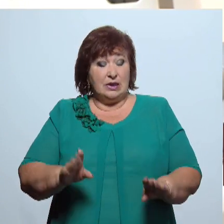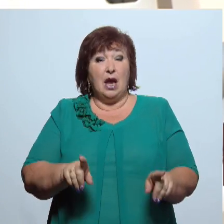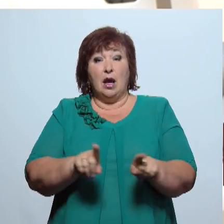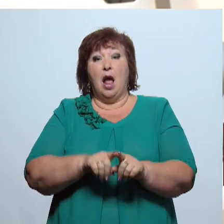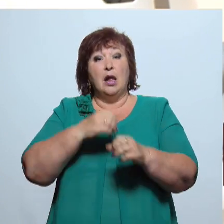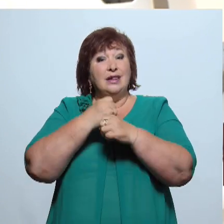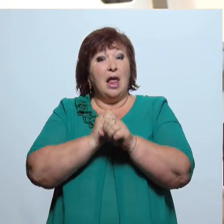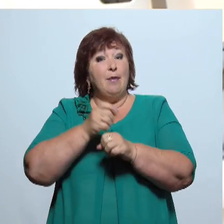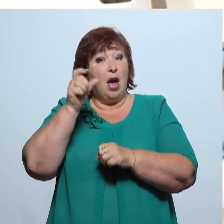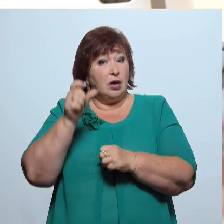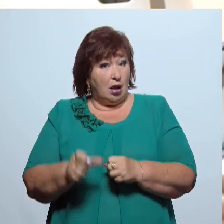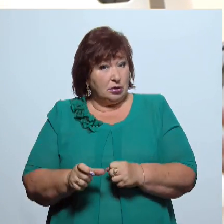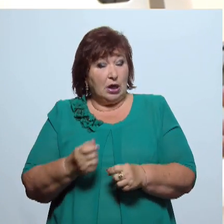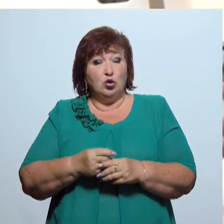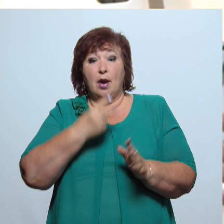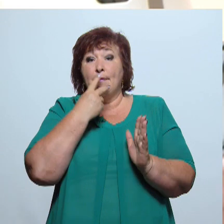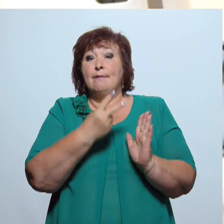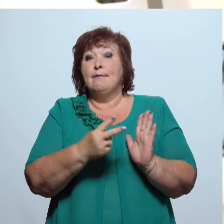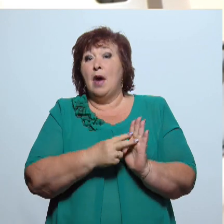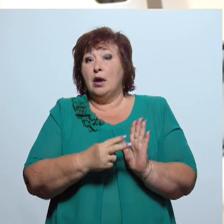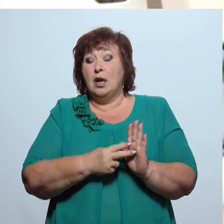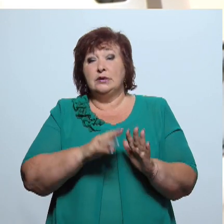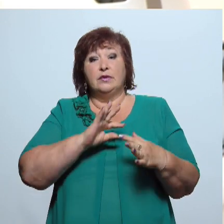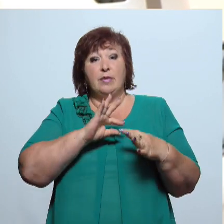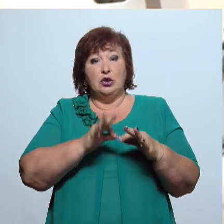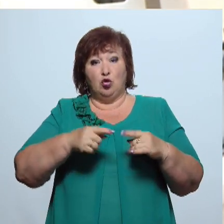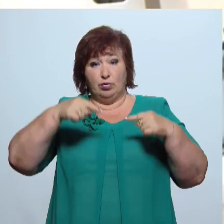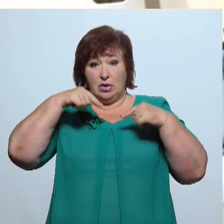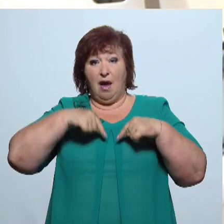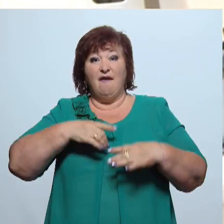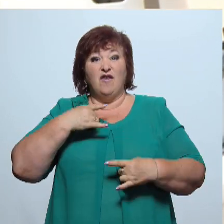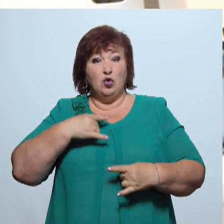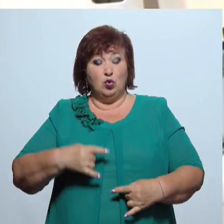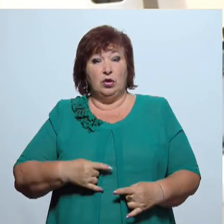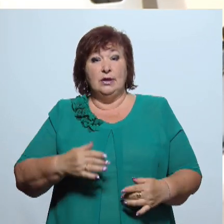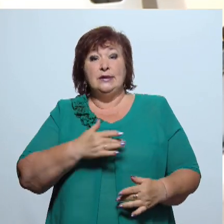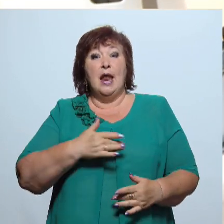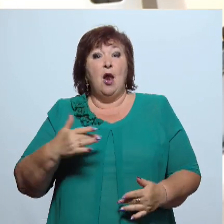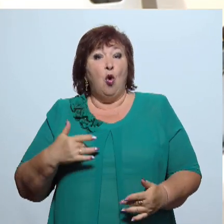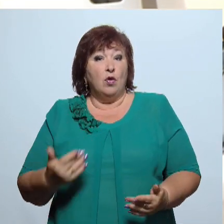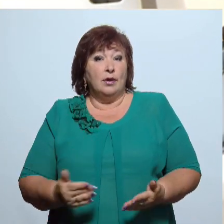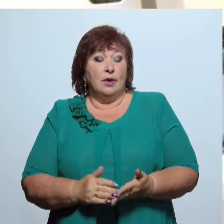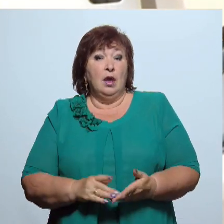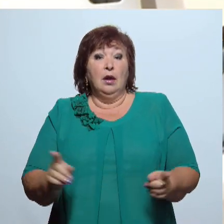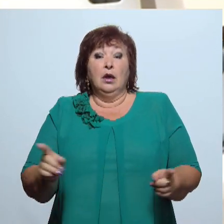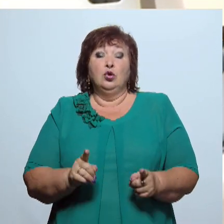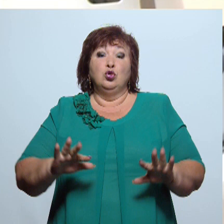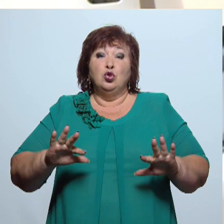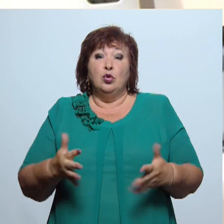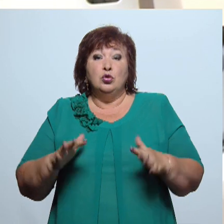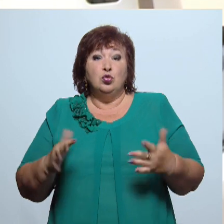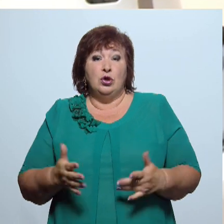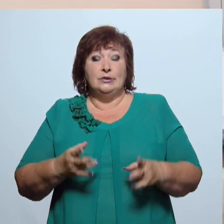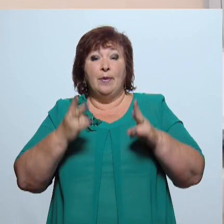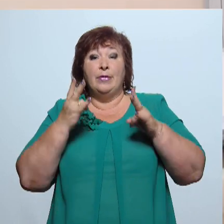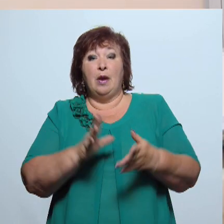лаборант, который показывает вот подробно внутренности в легких, то есть то, что происходит в легких при